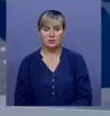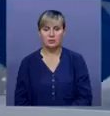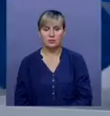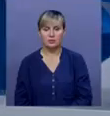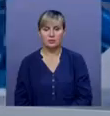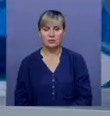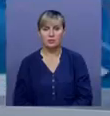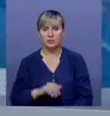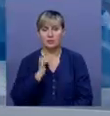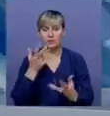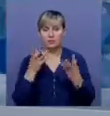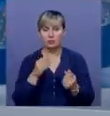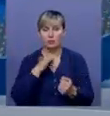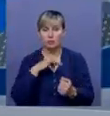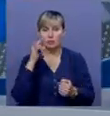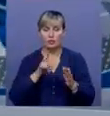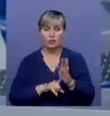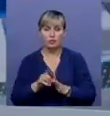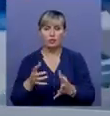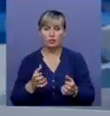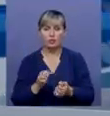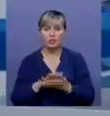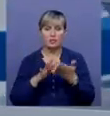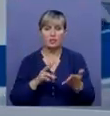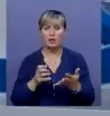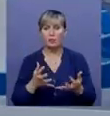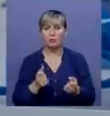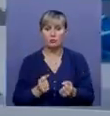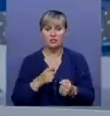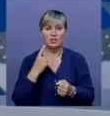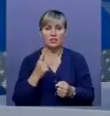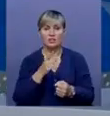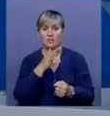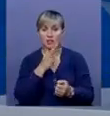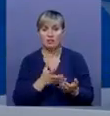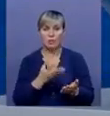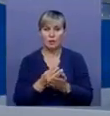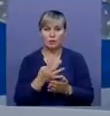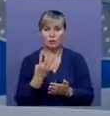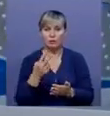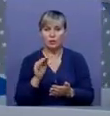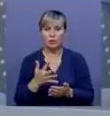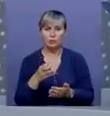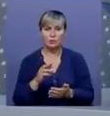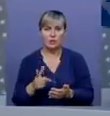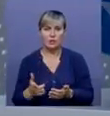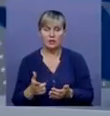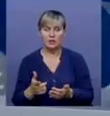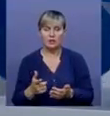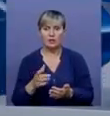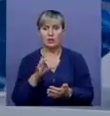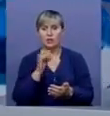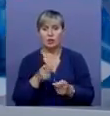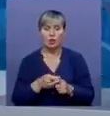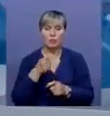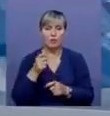завтрашнего дня у казахстанцев начнут принимать заявки на получение единовременной выплаты и 40 2500 тенге а вот срок